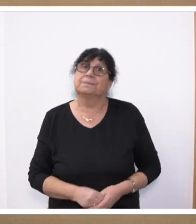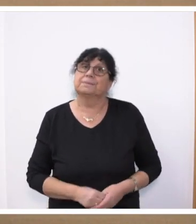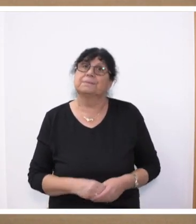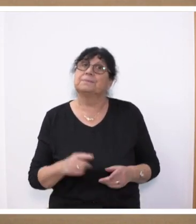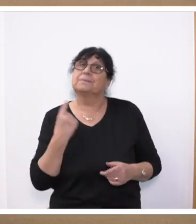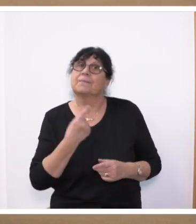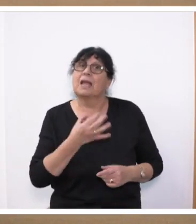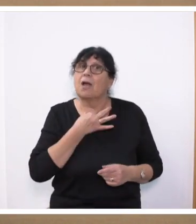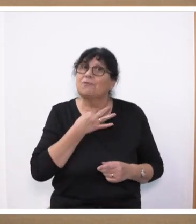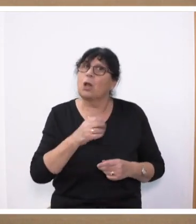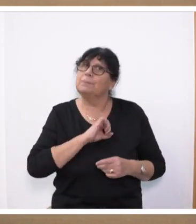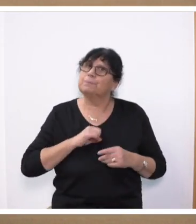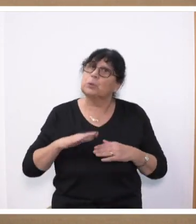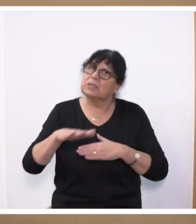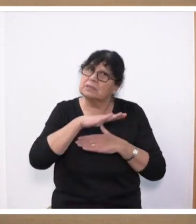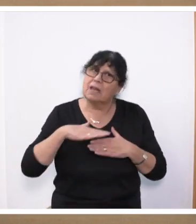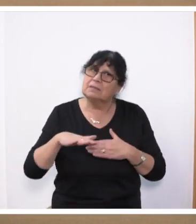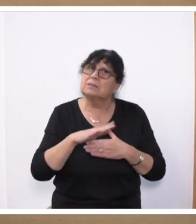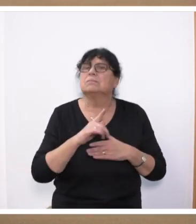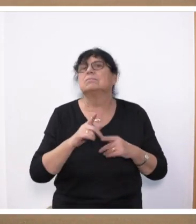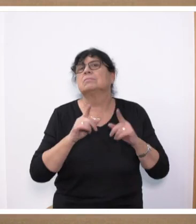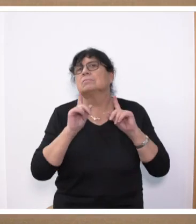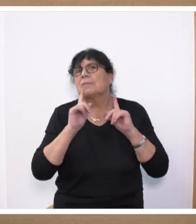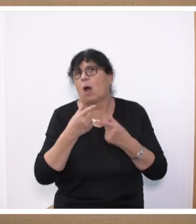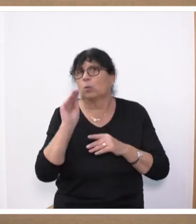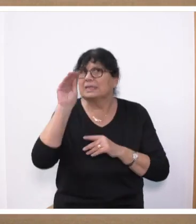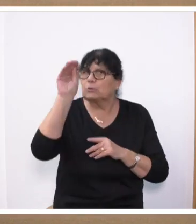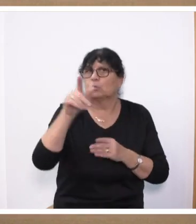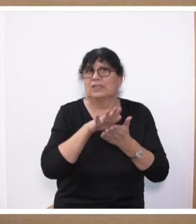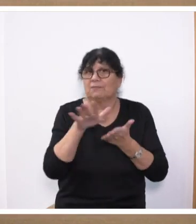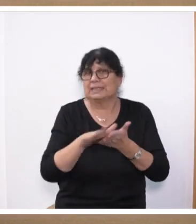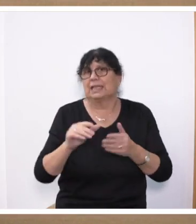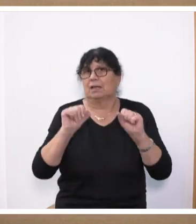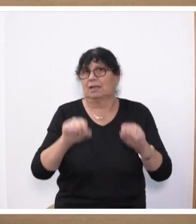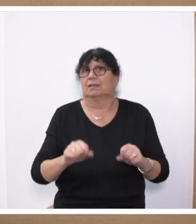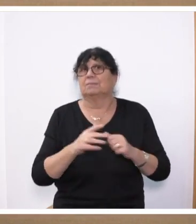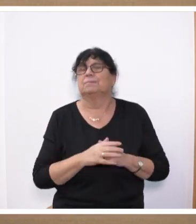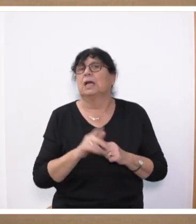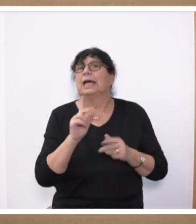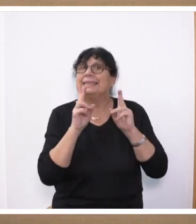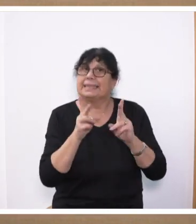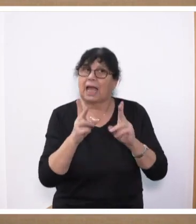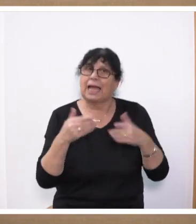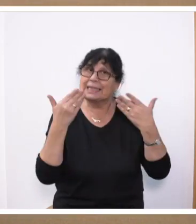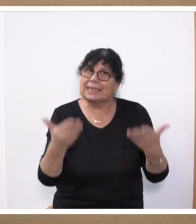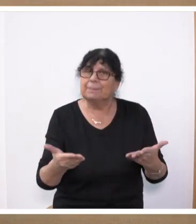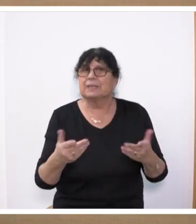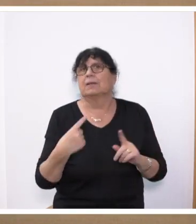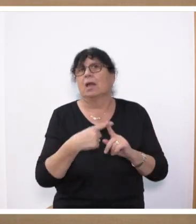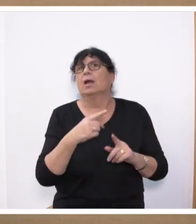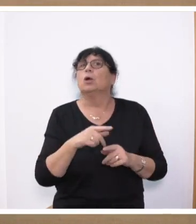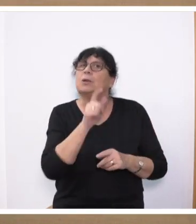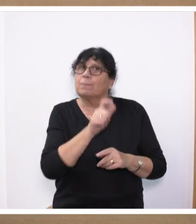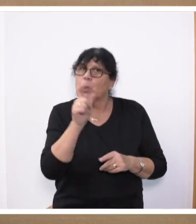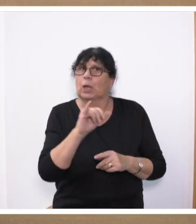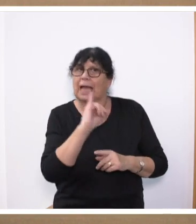Wir wollen ein Bundesland, das auch noch in Zukunft investieren kann, das Sicherheit gibt und das auch die Bürgerinnen und Bürger